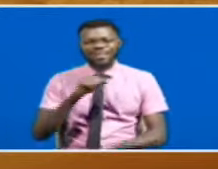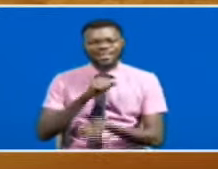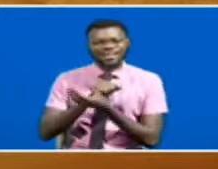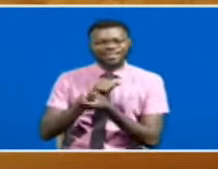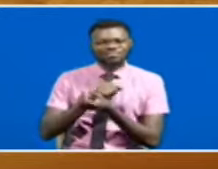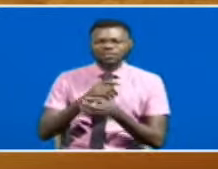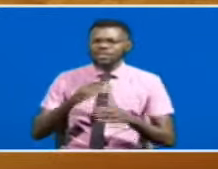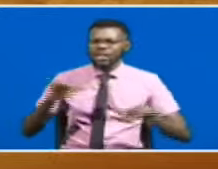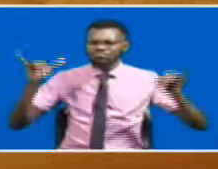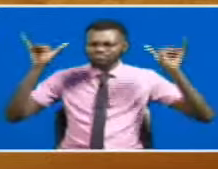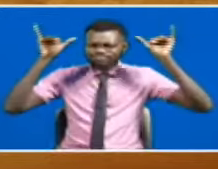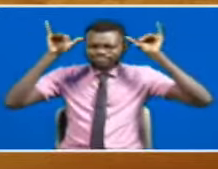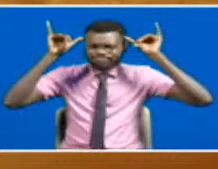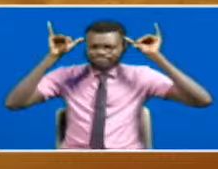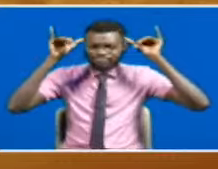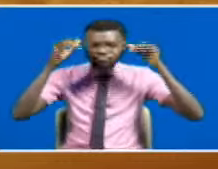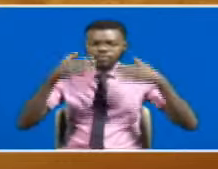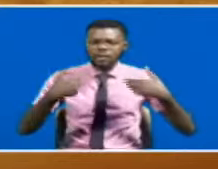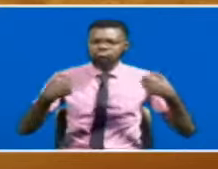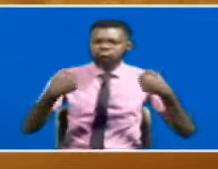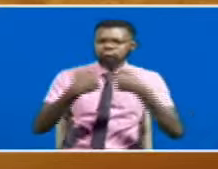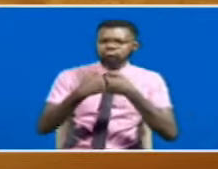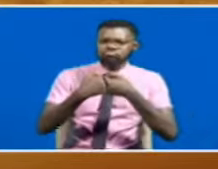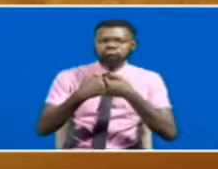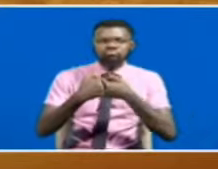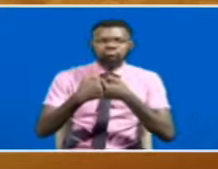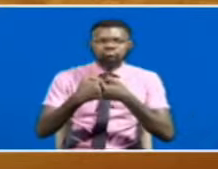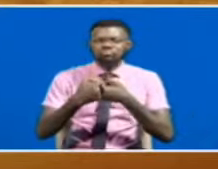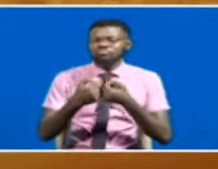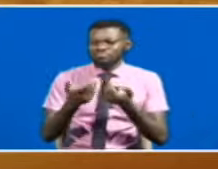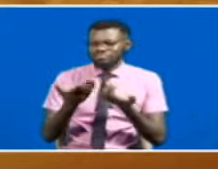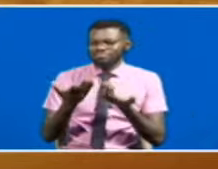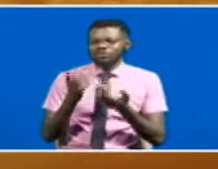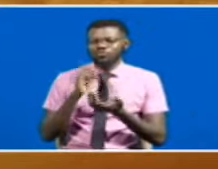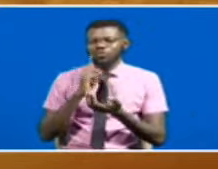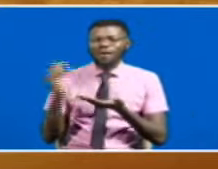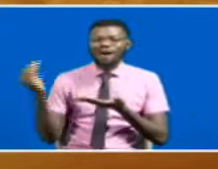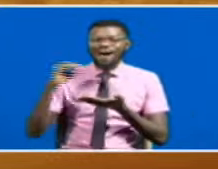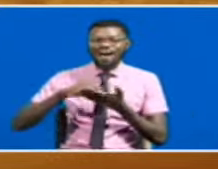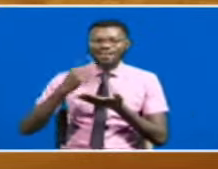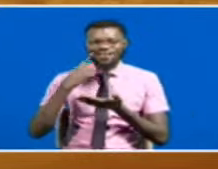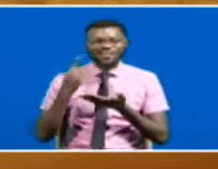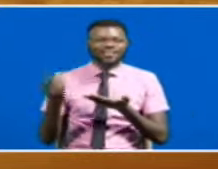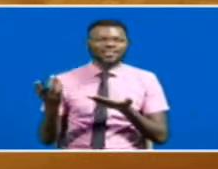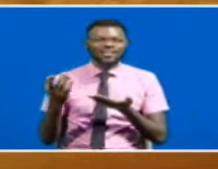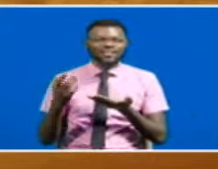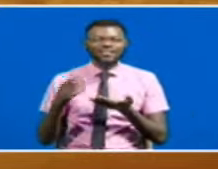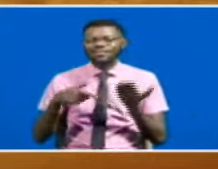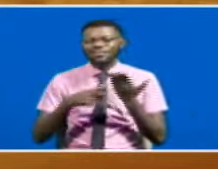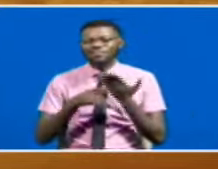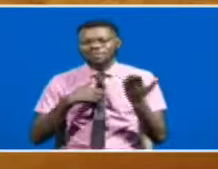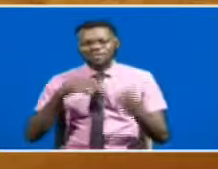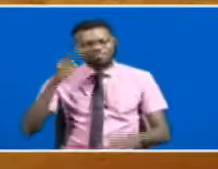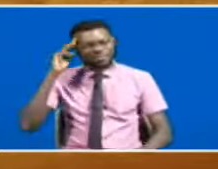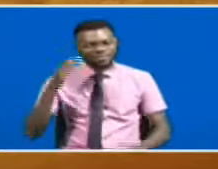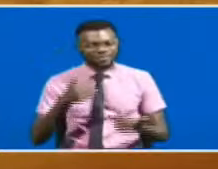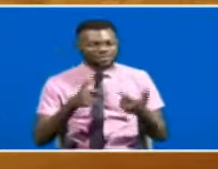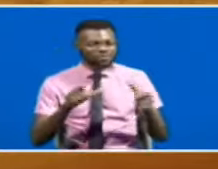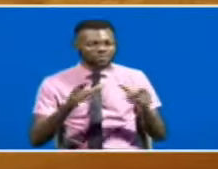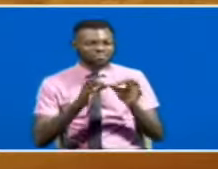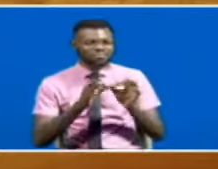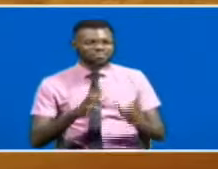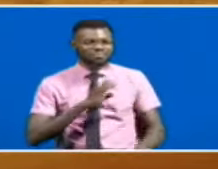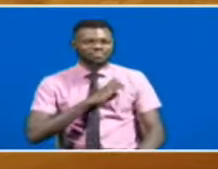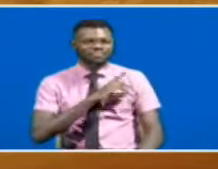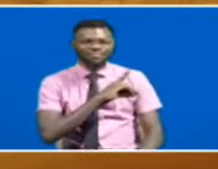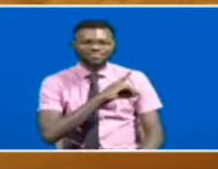wa fahali. Mtazamaji, ni taarifa ambayo nakuacha nayo. Mungu akipenda kesho pia ni siku. Mimi ni Mary Atwoli, mtangazaji wa ishara amekuwa